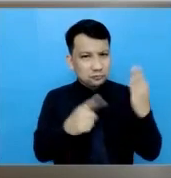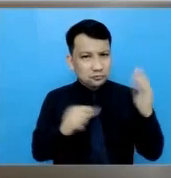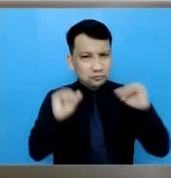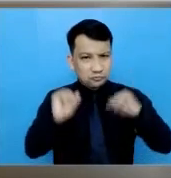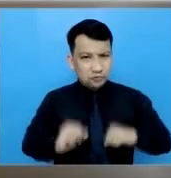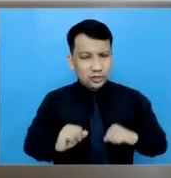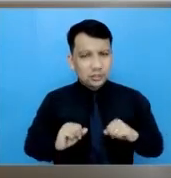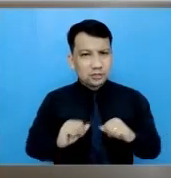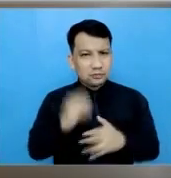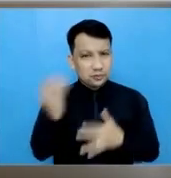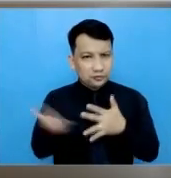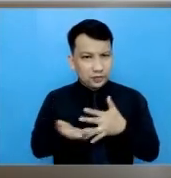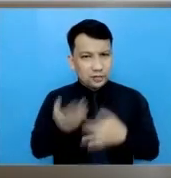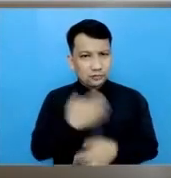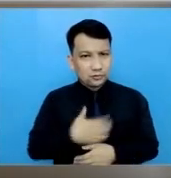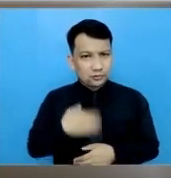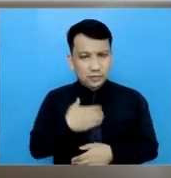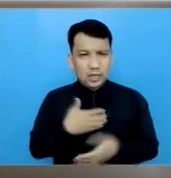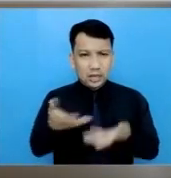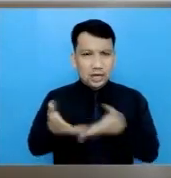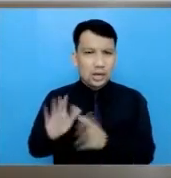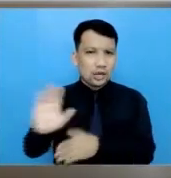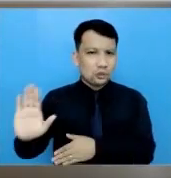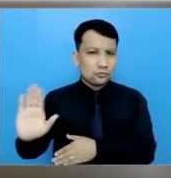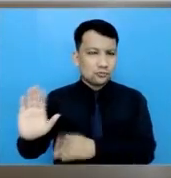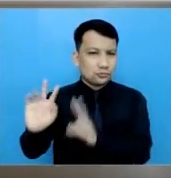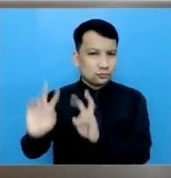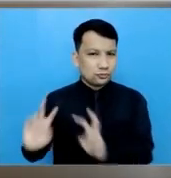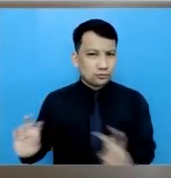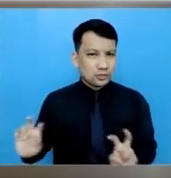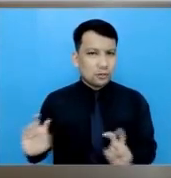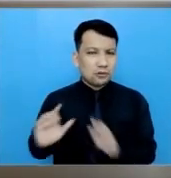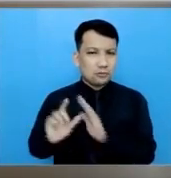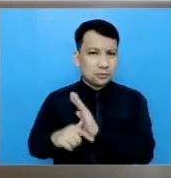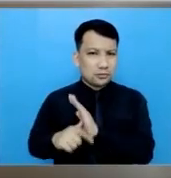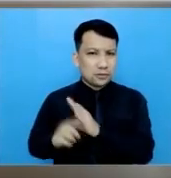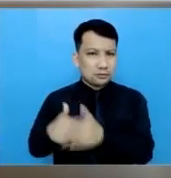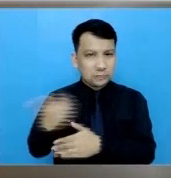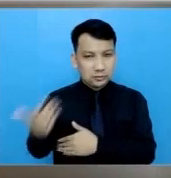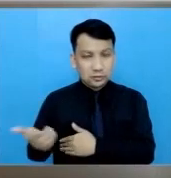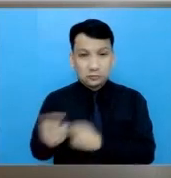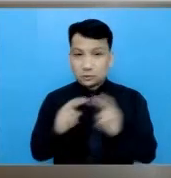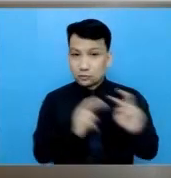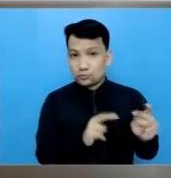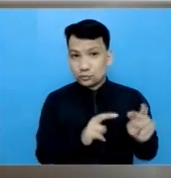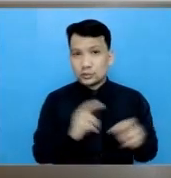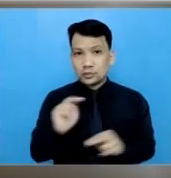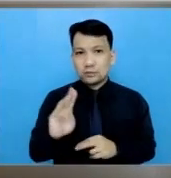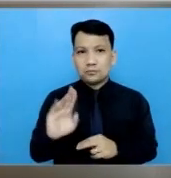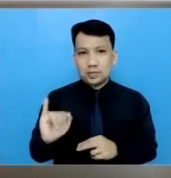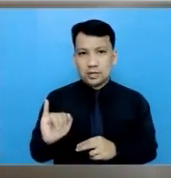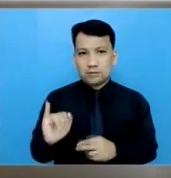maisampa. Hayaan po natin muna sila mag-imbestiga. And then tayo po, ma'am, tututok na lang sa NBI